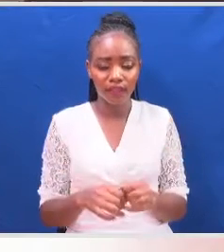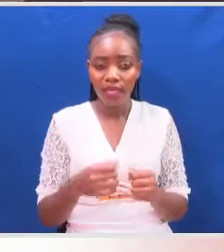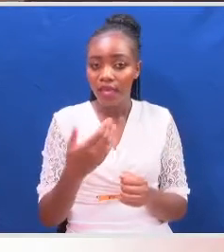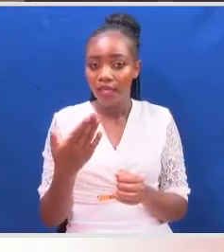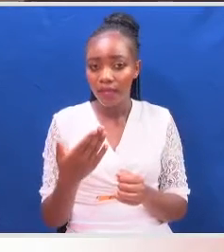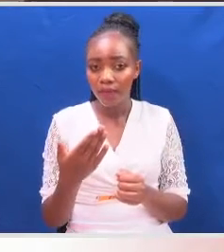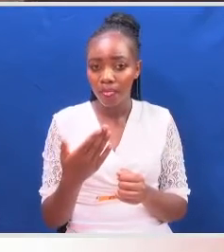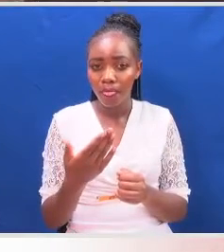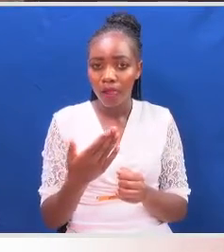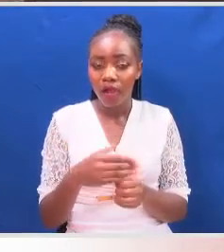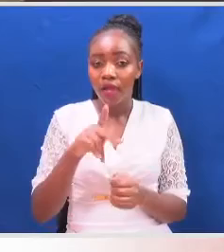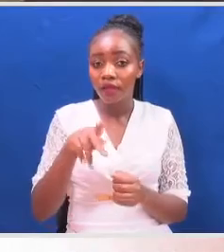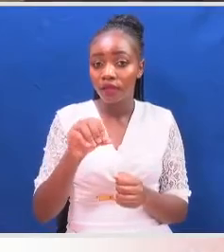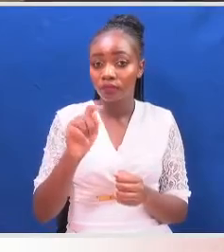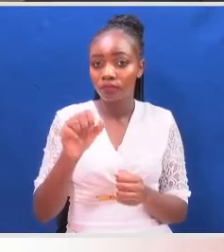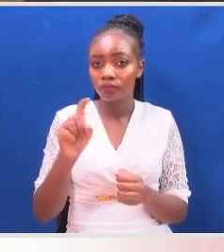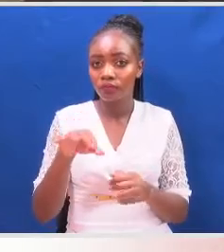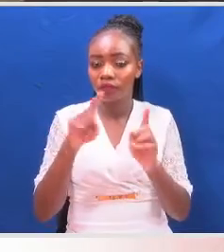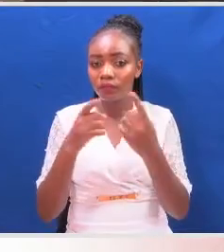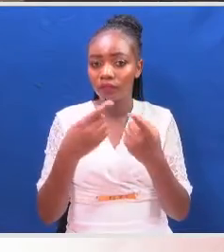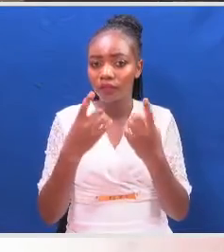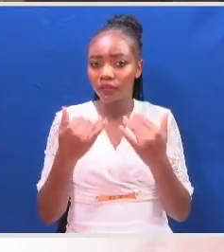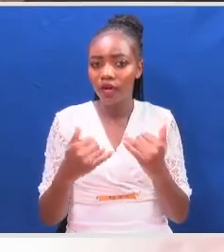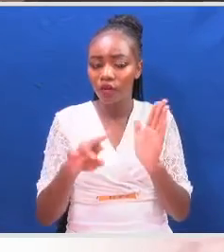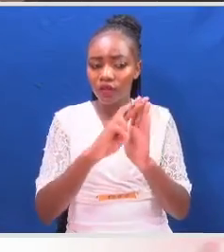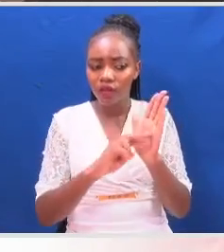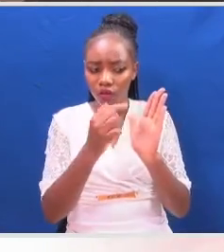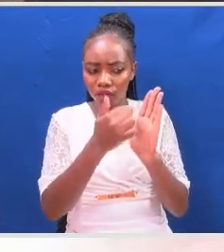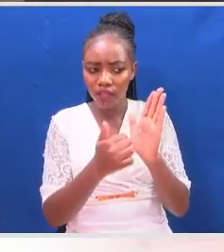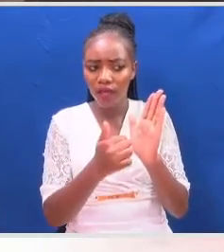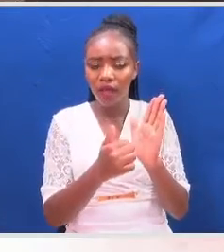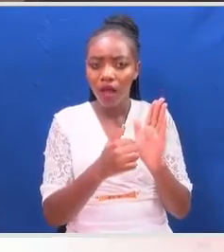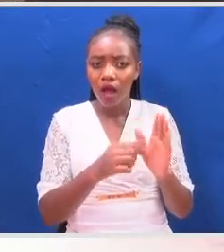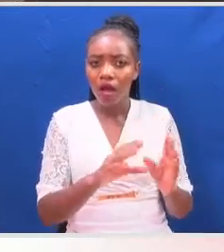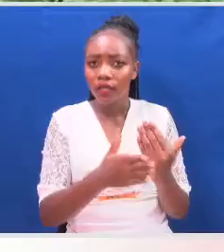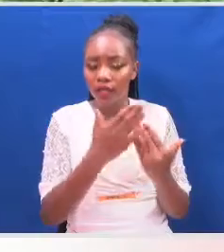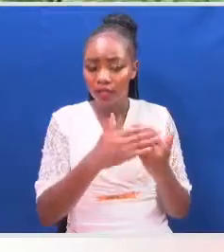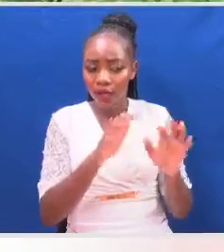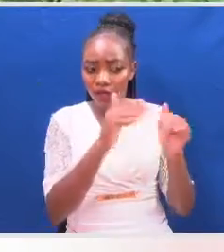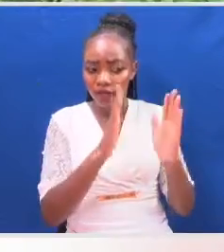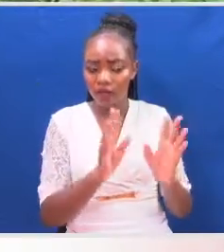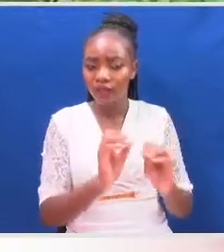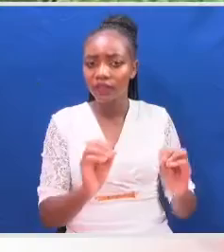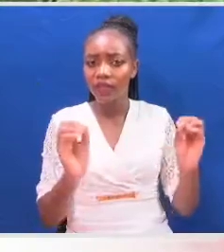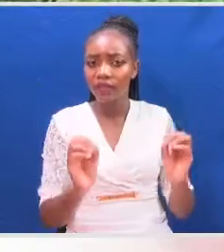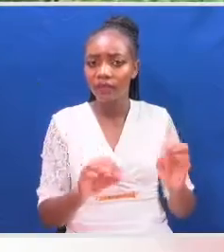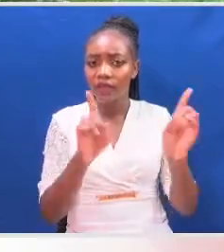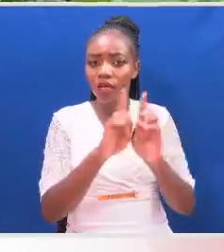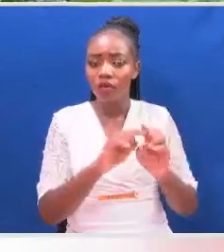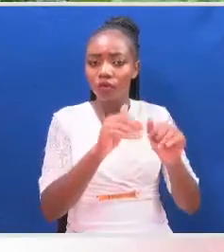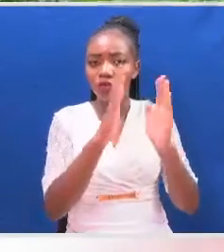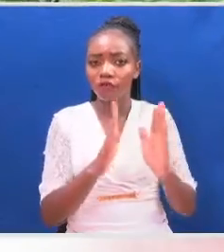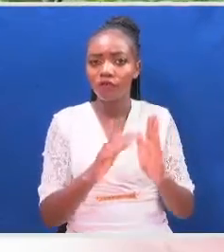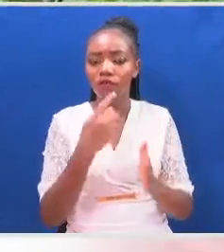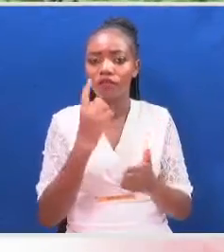actors in the potato value chains. However, the regulation has not curtailed the concern of exploitative middlemen. According to potato farmers,